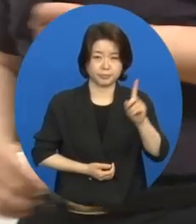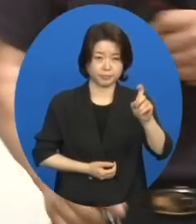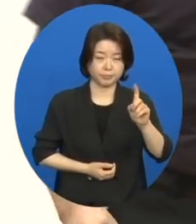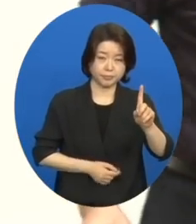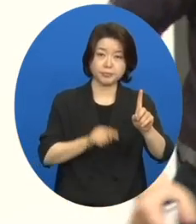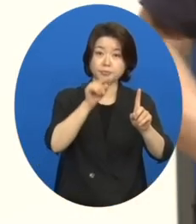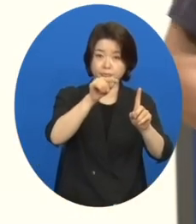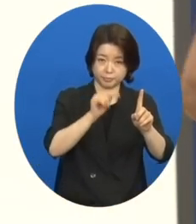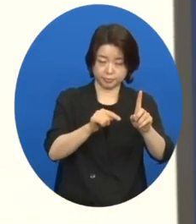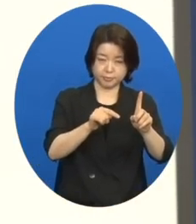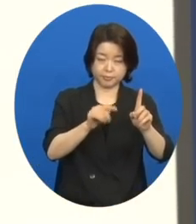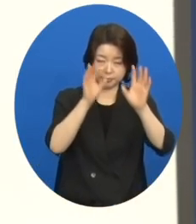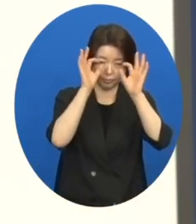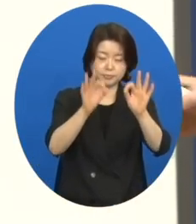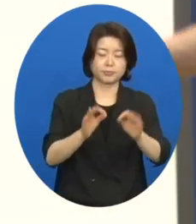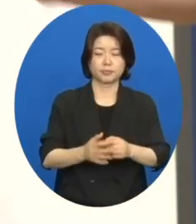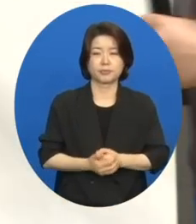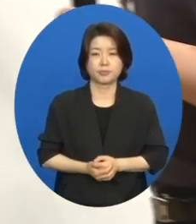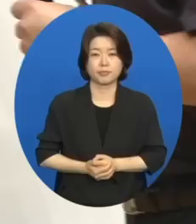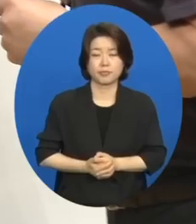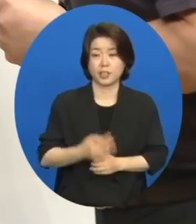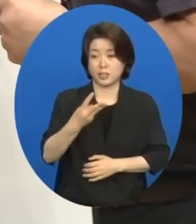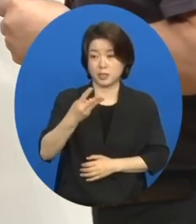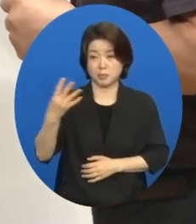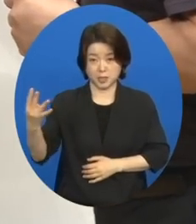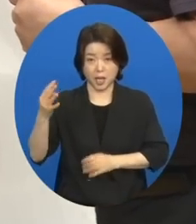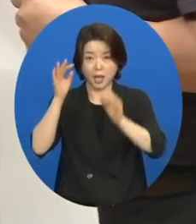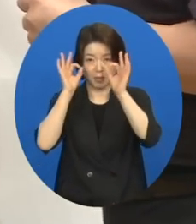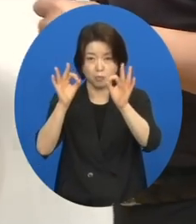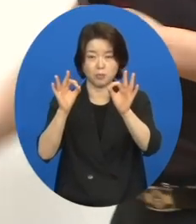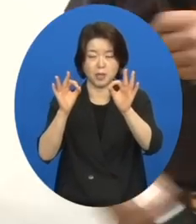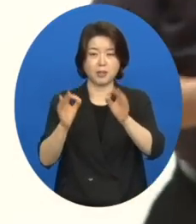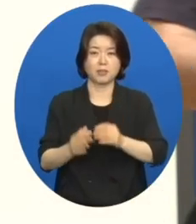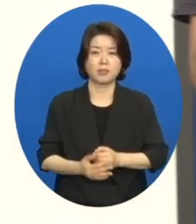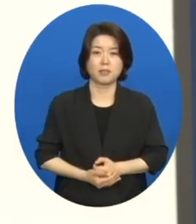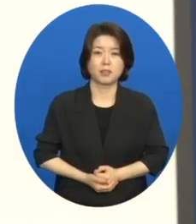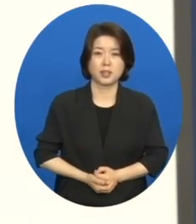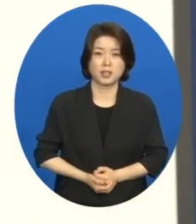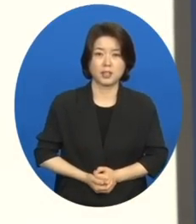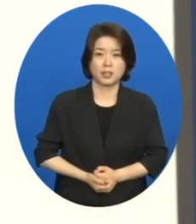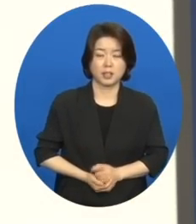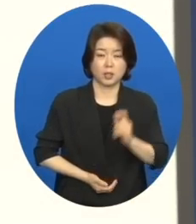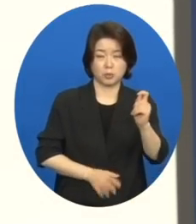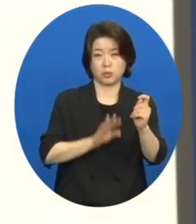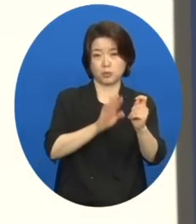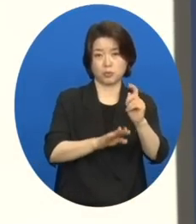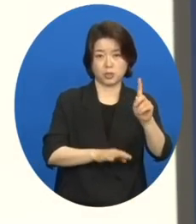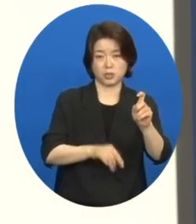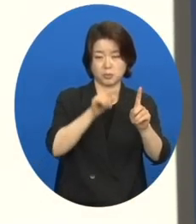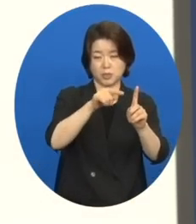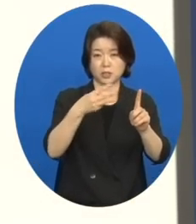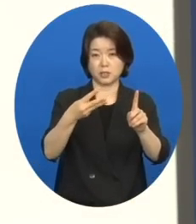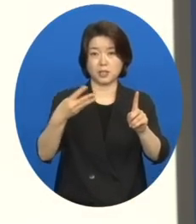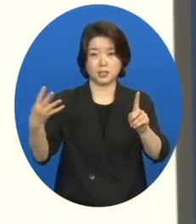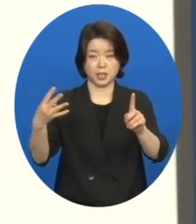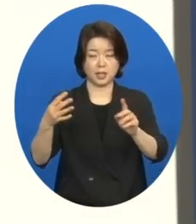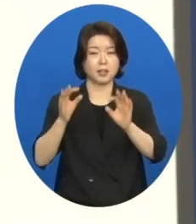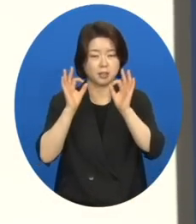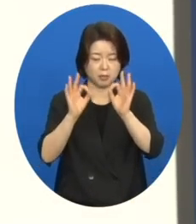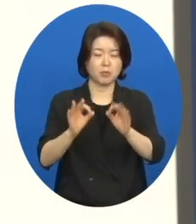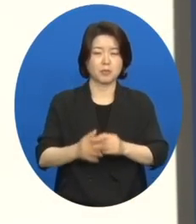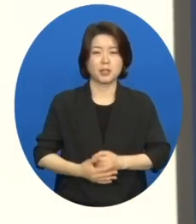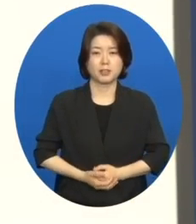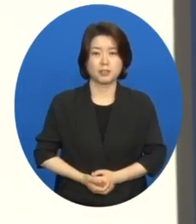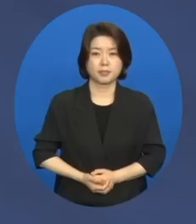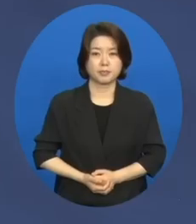11장 보시면 3절에서 4절 보면 고린도 후서 11장 3절에서 4절 한번